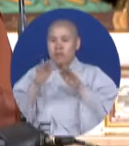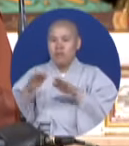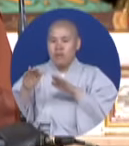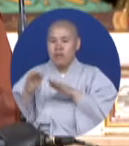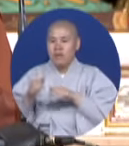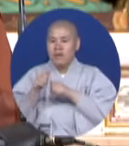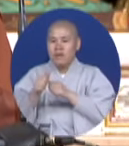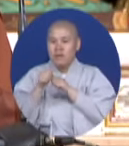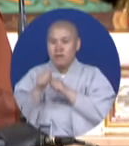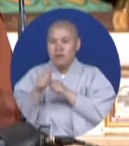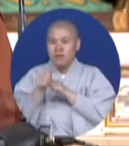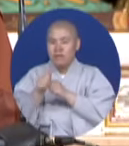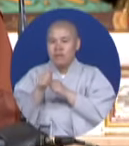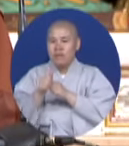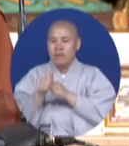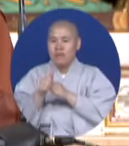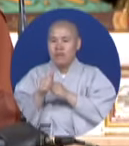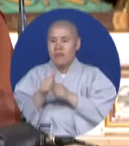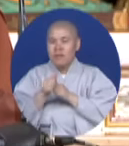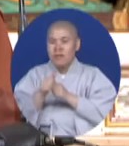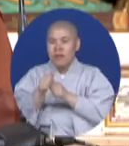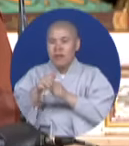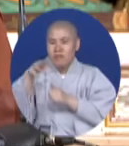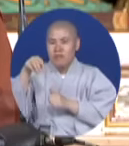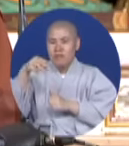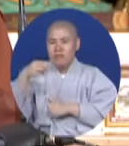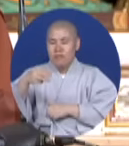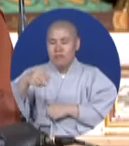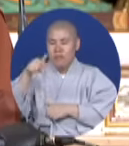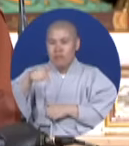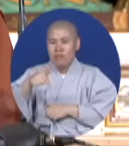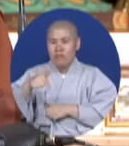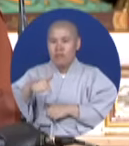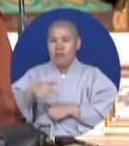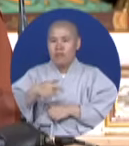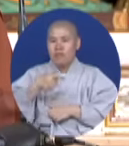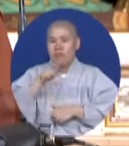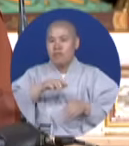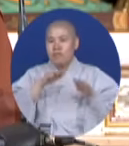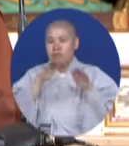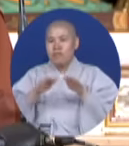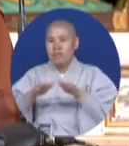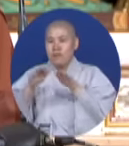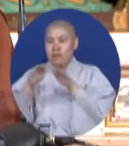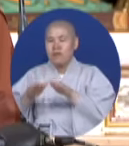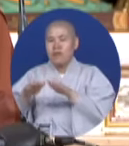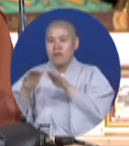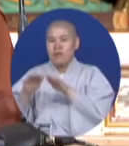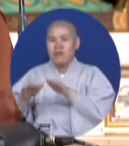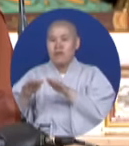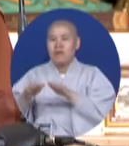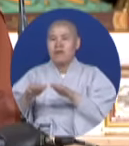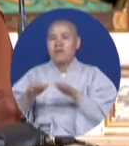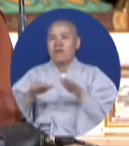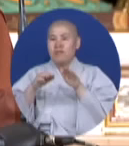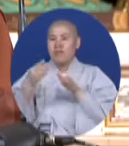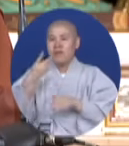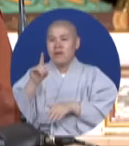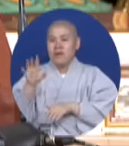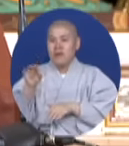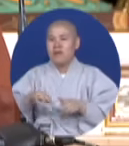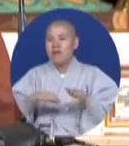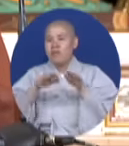쫓을축 때문에 물결파 물결 물결 낭자가 있죠. 중랑